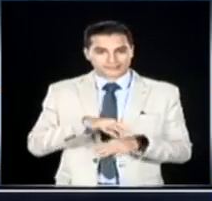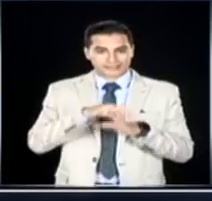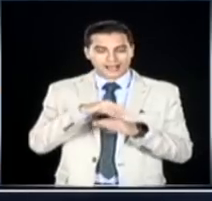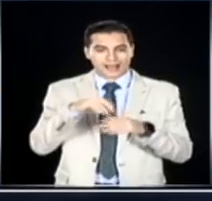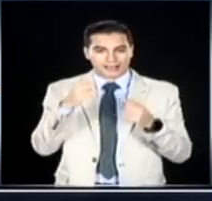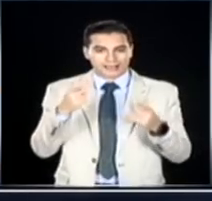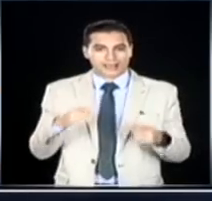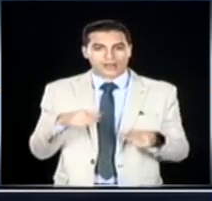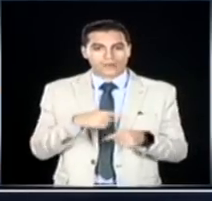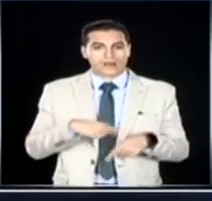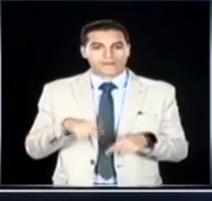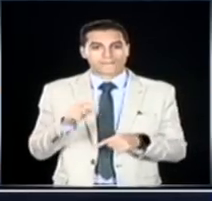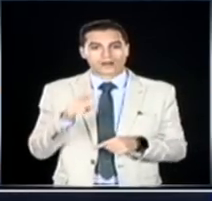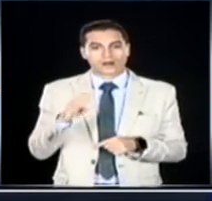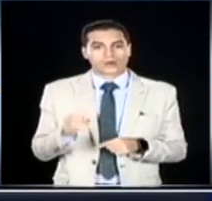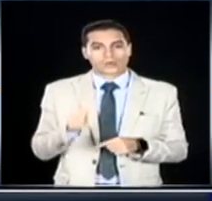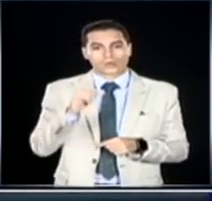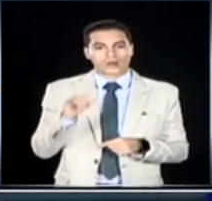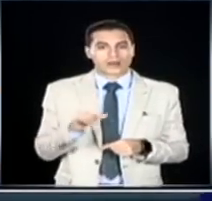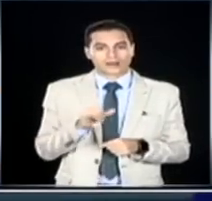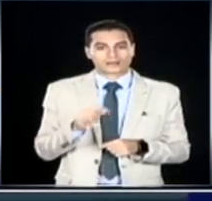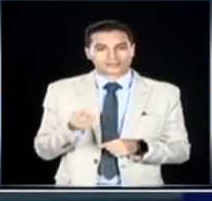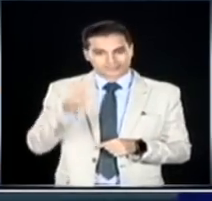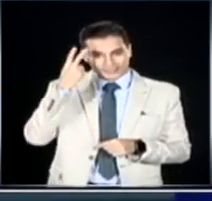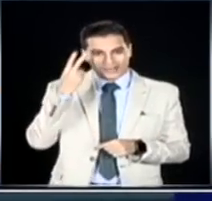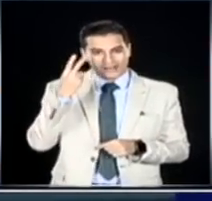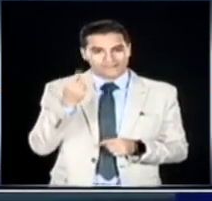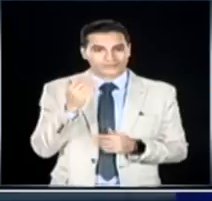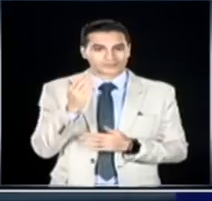الاصليين اخترع عمله